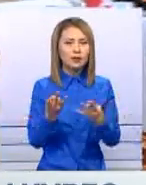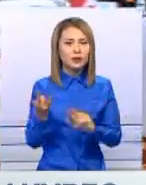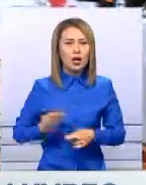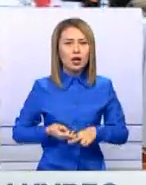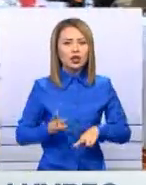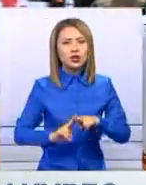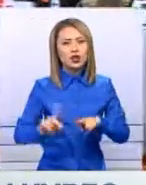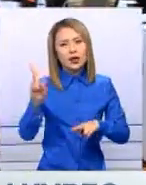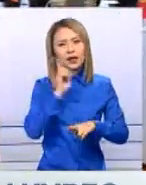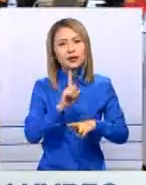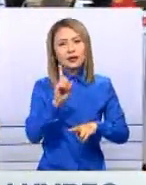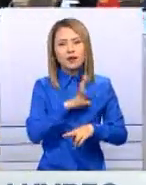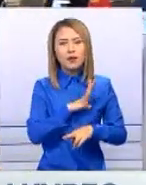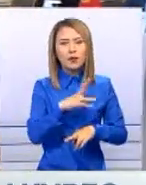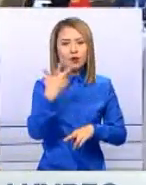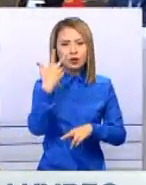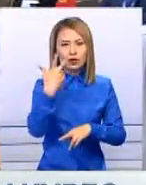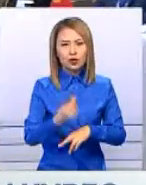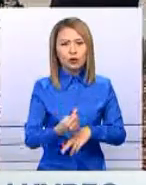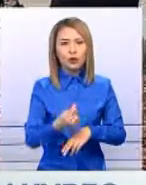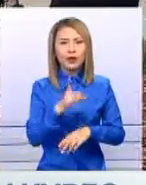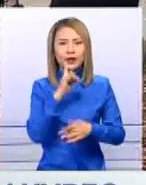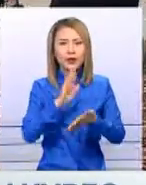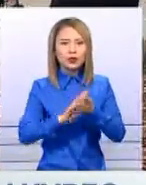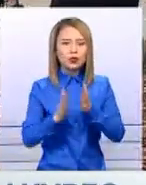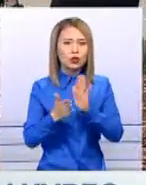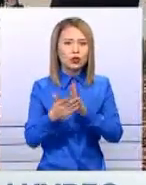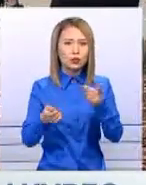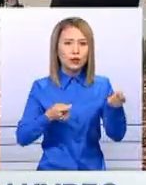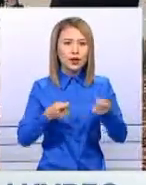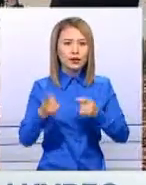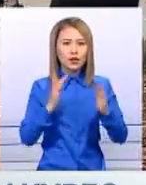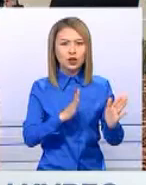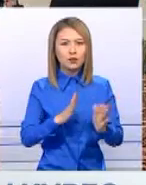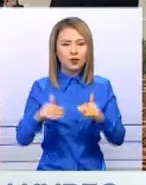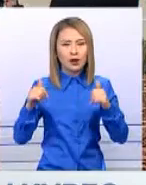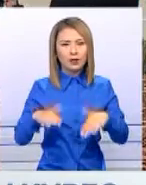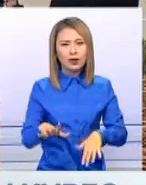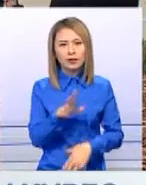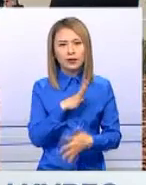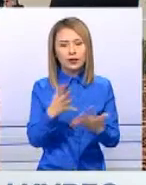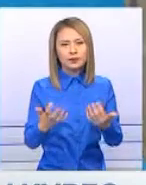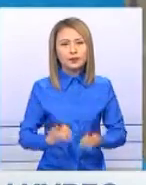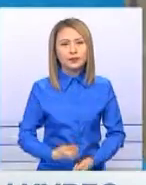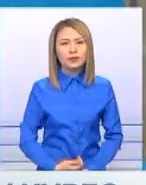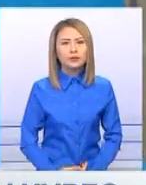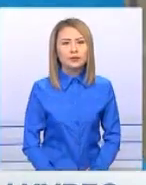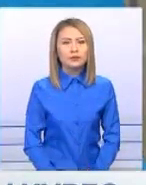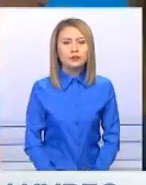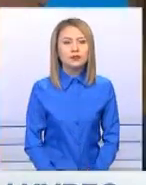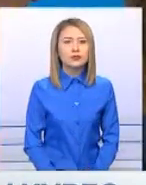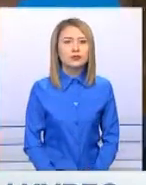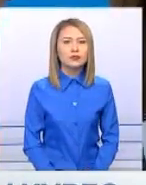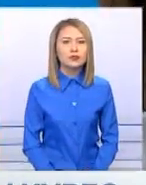атап өтті. Айта кетейік, шара аясында мамандар үш күн бойы келісу жүргізіп, бірқатар шешімдер қабылданды.